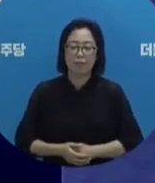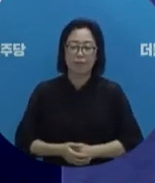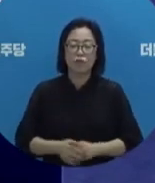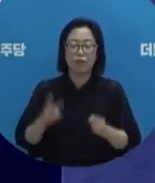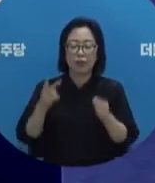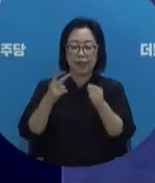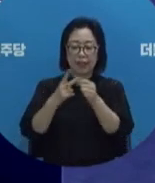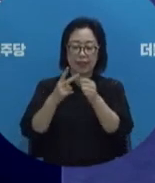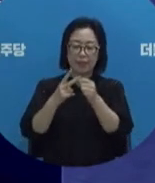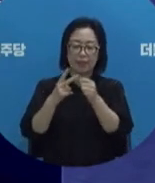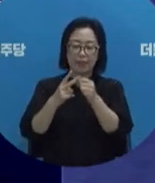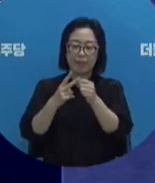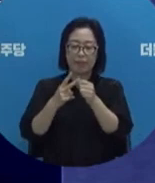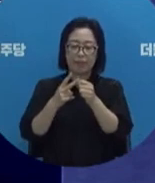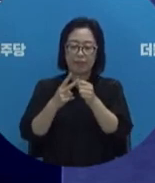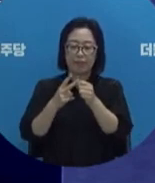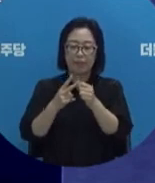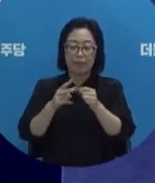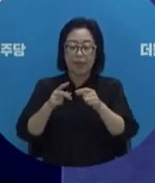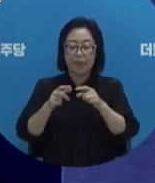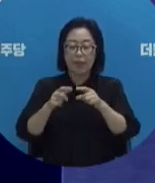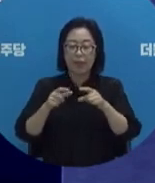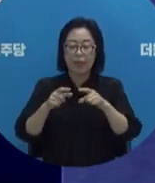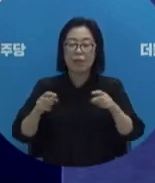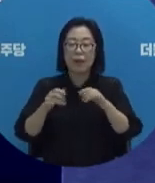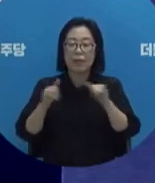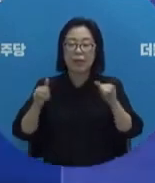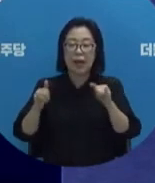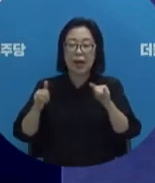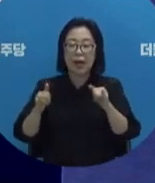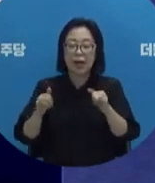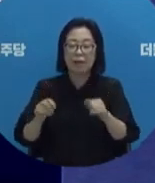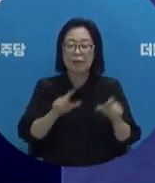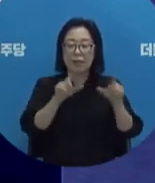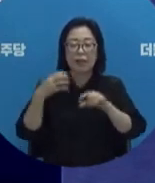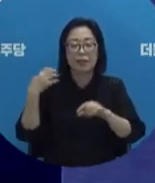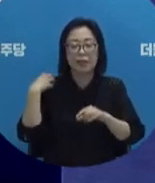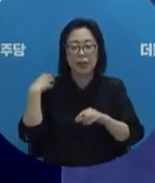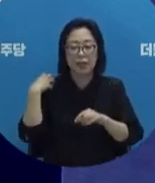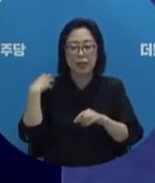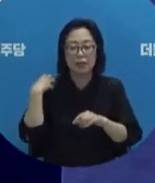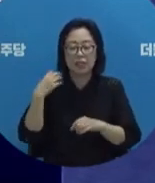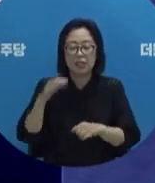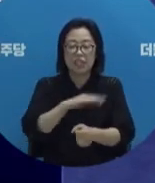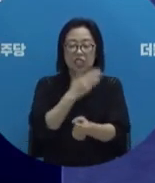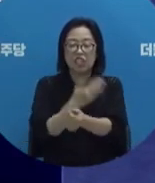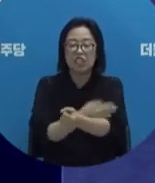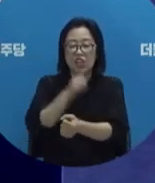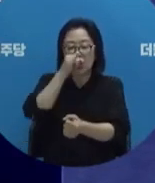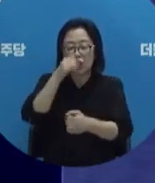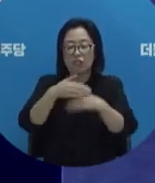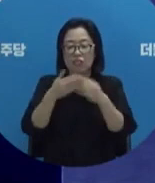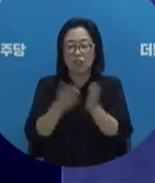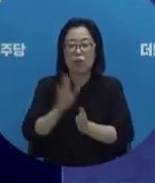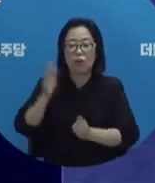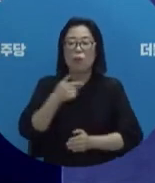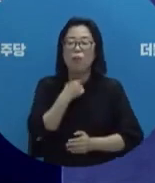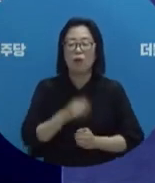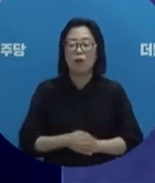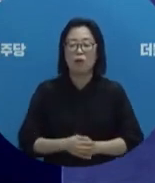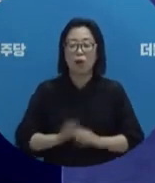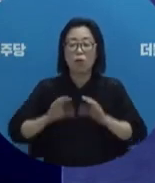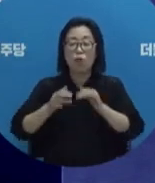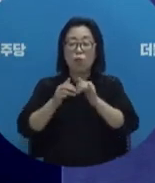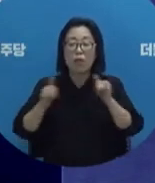둘째 민생을 책임지는 유능한 대한 정당이 되겠습니까 국민은